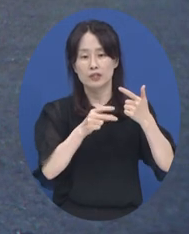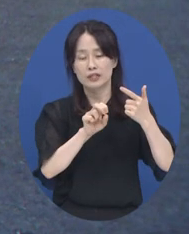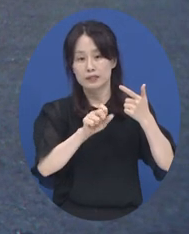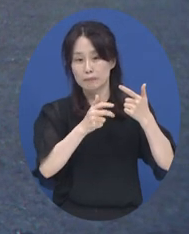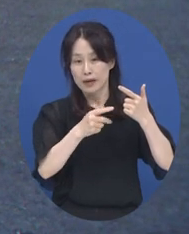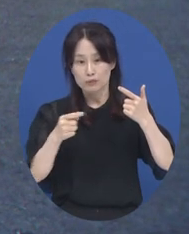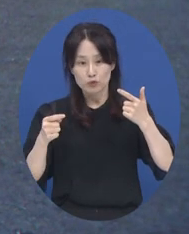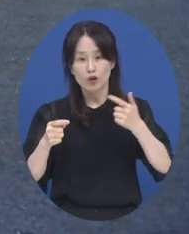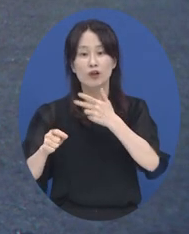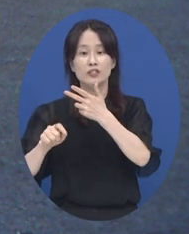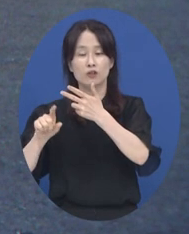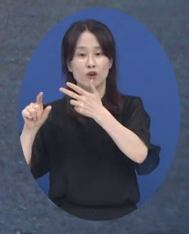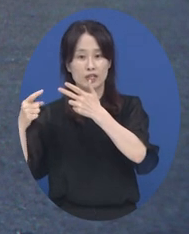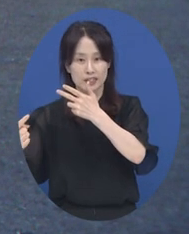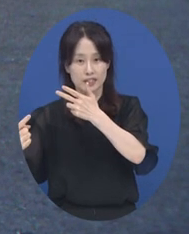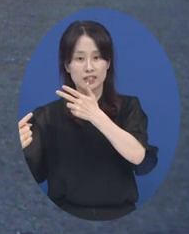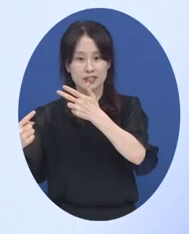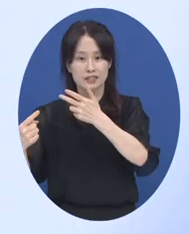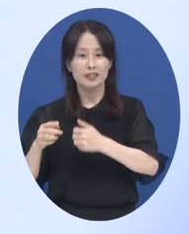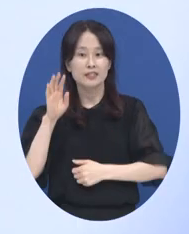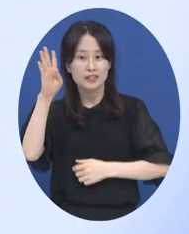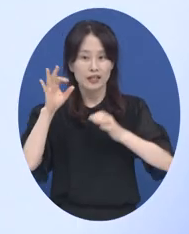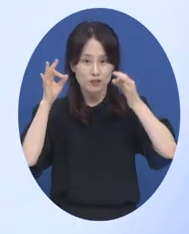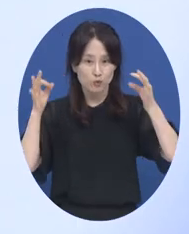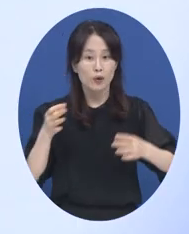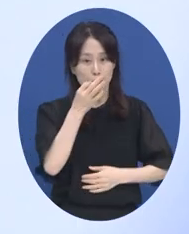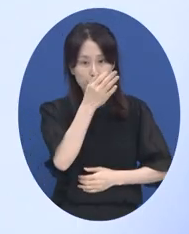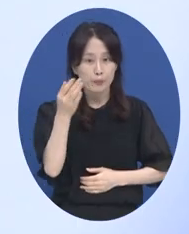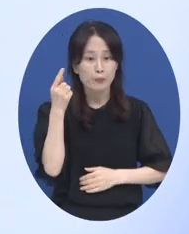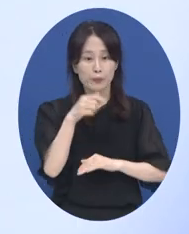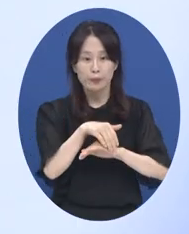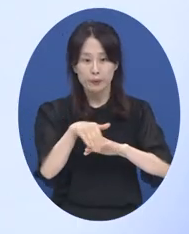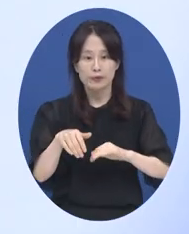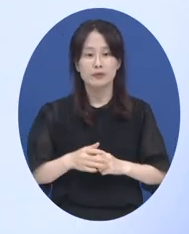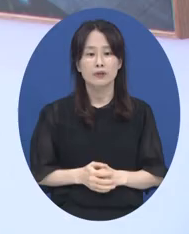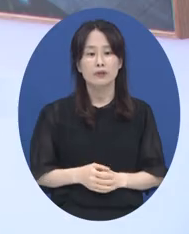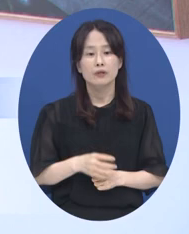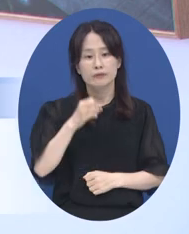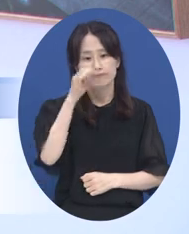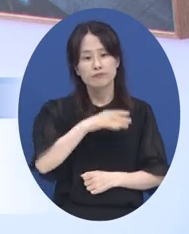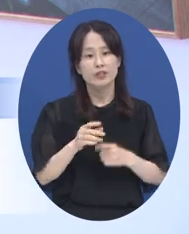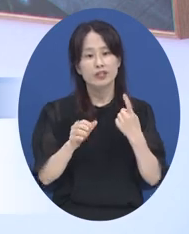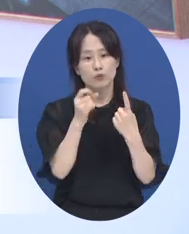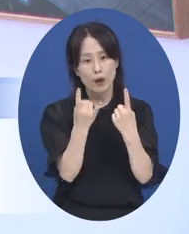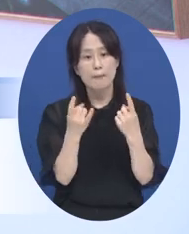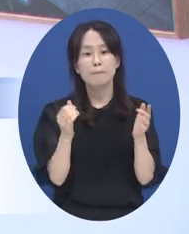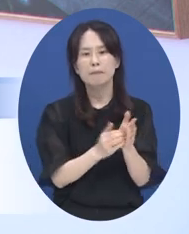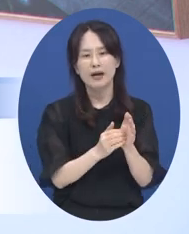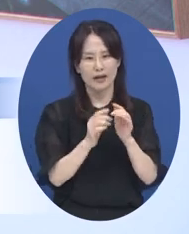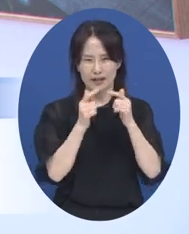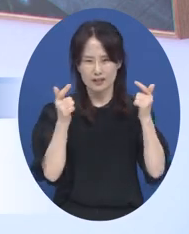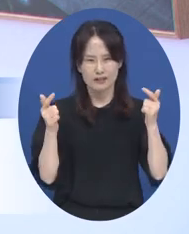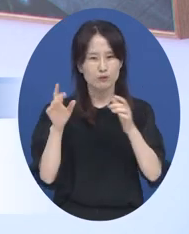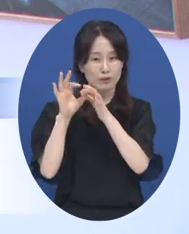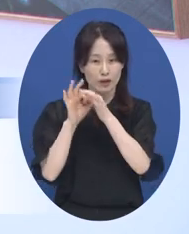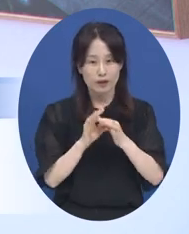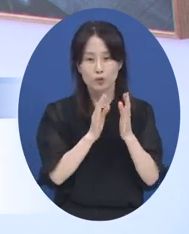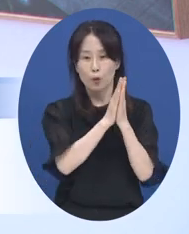6월 28일부터 7월 1일까지 나흘간 선보입니다. 단순히 일회성 행사가